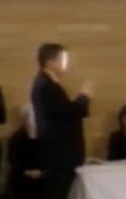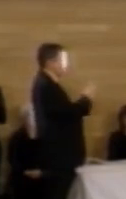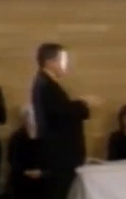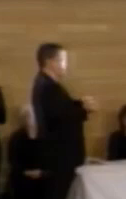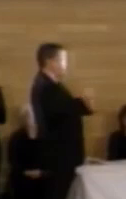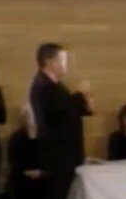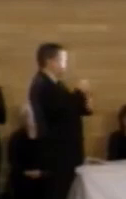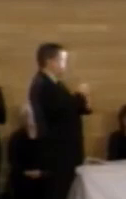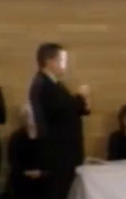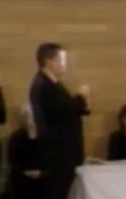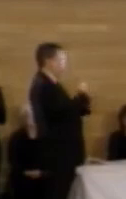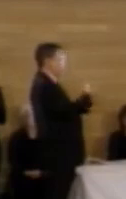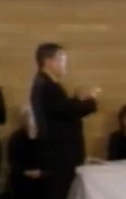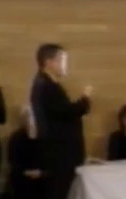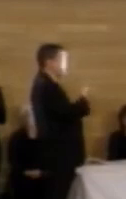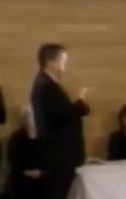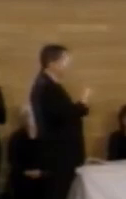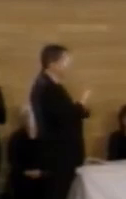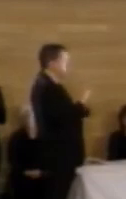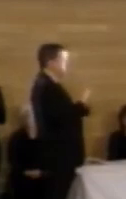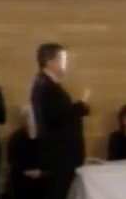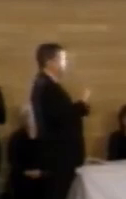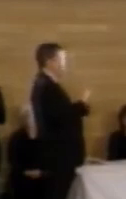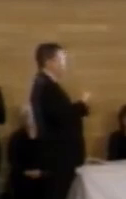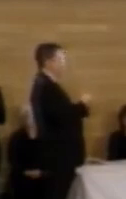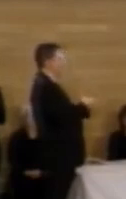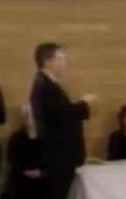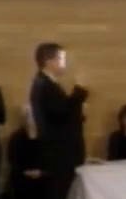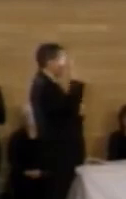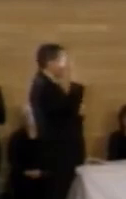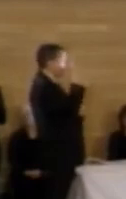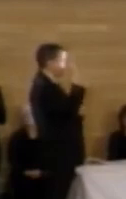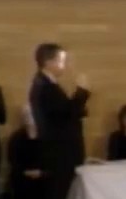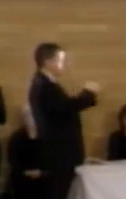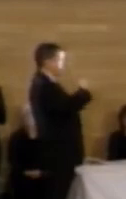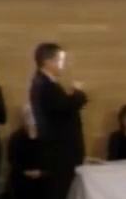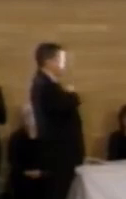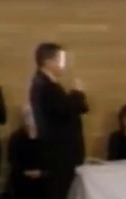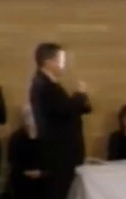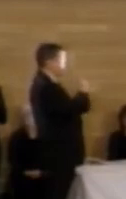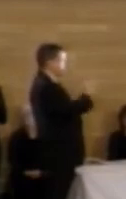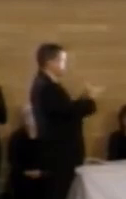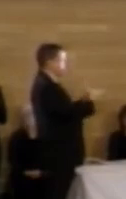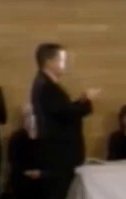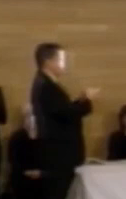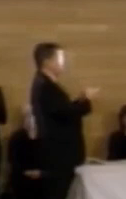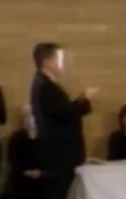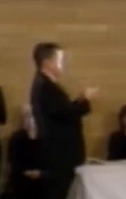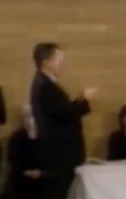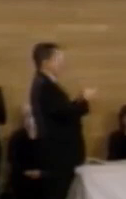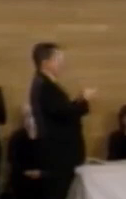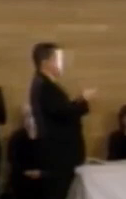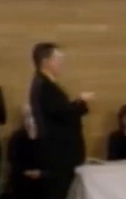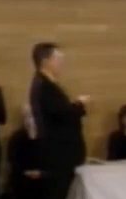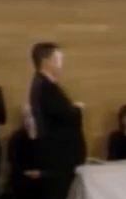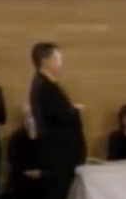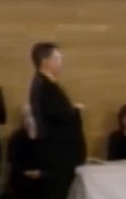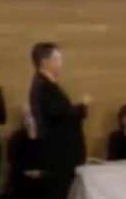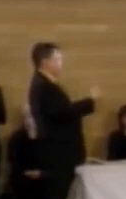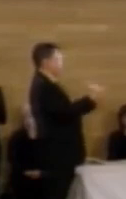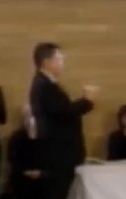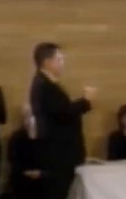興の経験を生かして、感染対策を徹底しながら社会経済活動を進めてまいります。